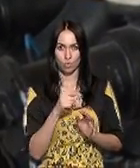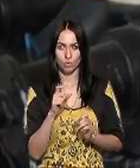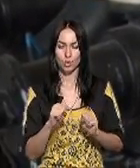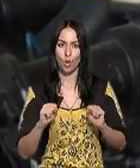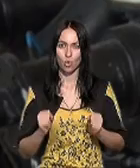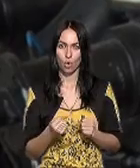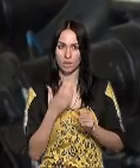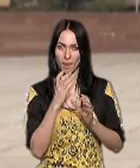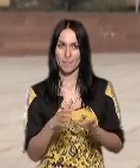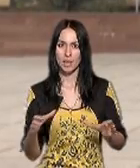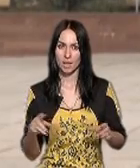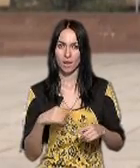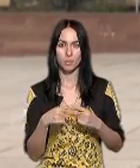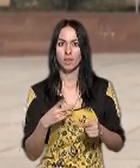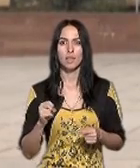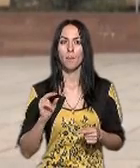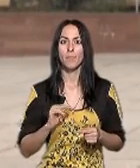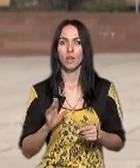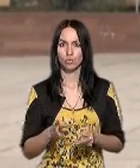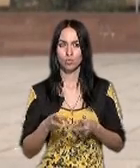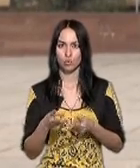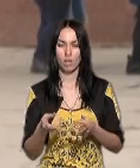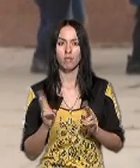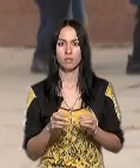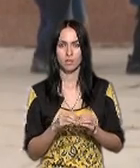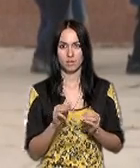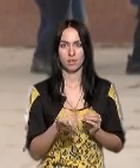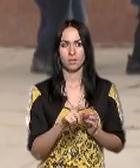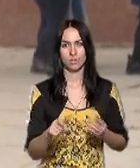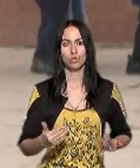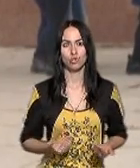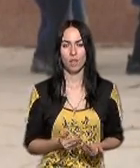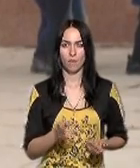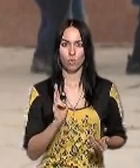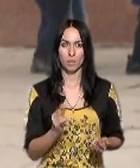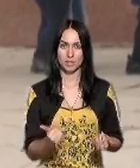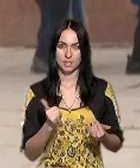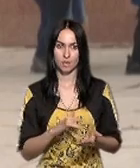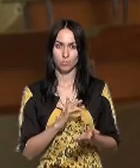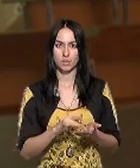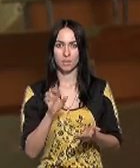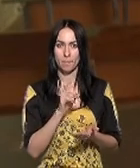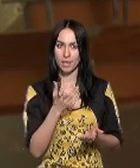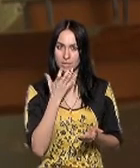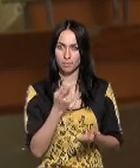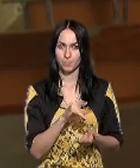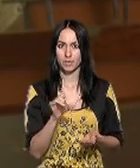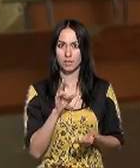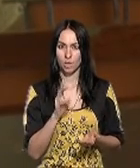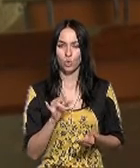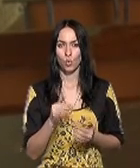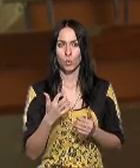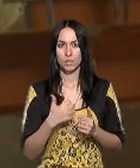холодними батареями через непрацюючі котельні лишалися і 10 тисяч жителів Куп'янська. Зараз у місті без тепла дитсадок та середня